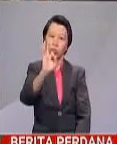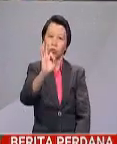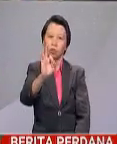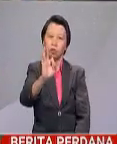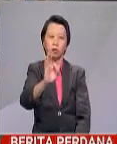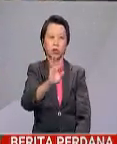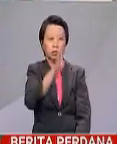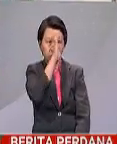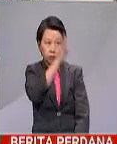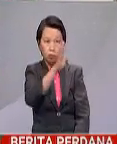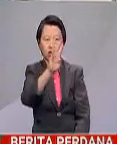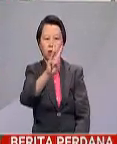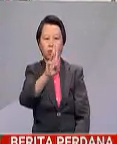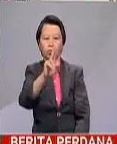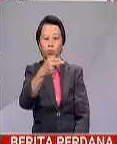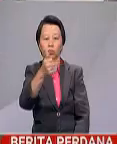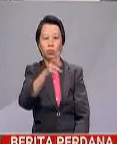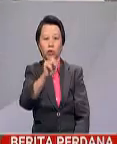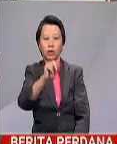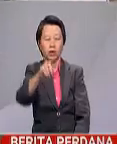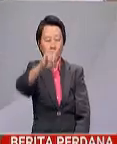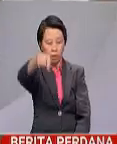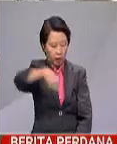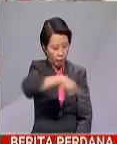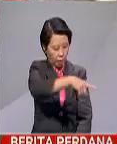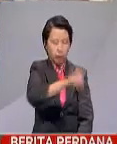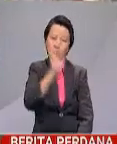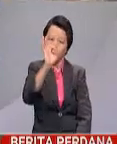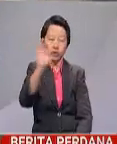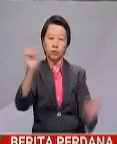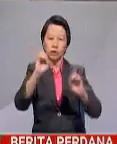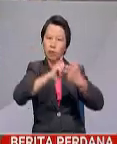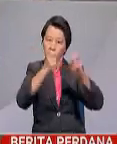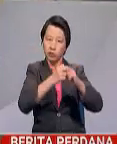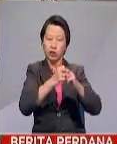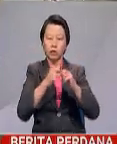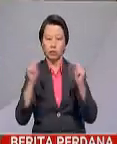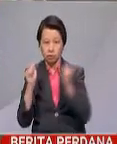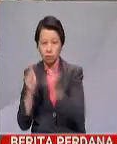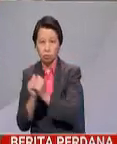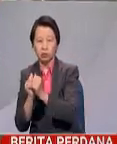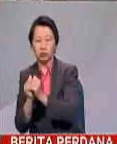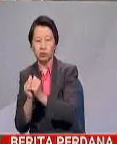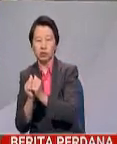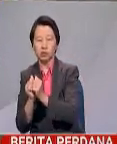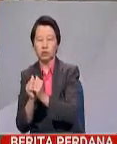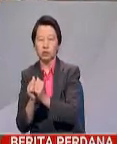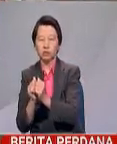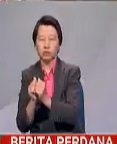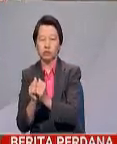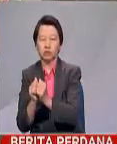So, yang lain tak ada masalah ni dengan kita punya apa ini